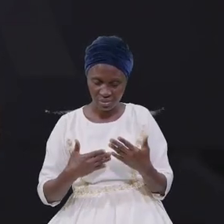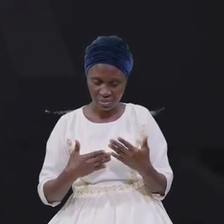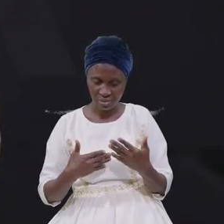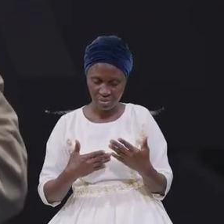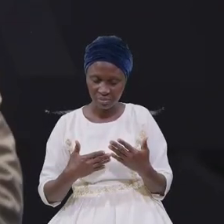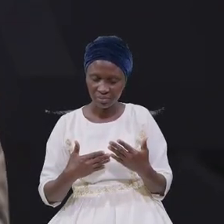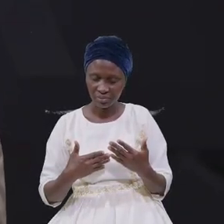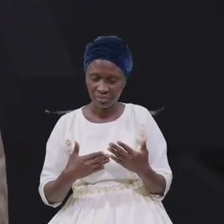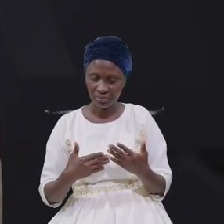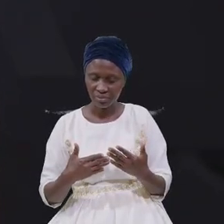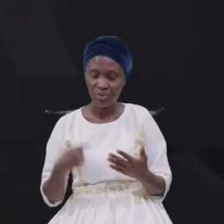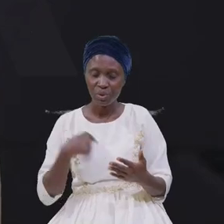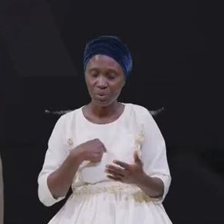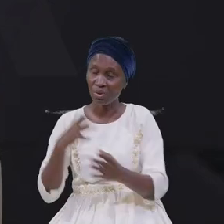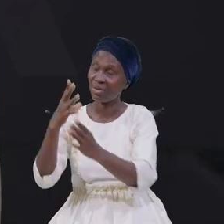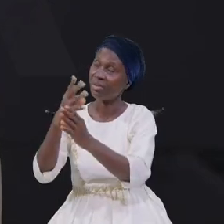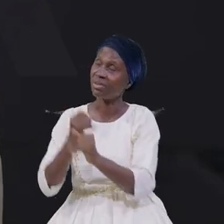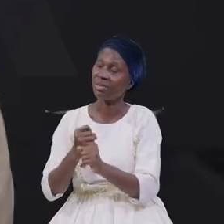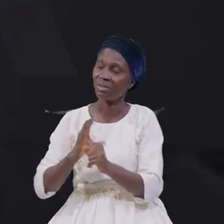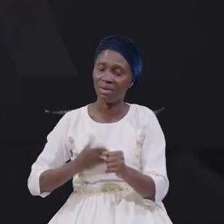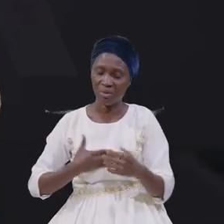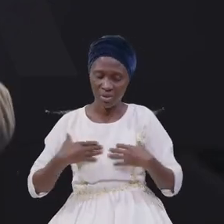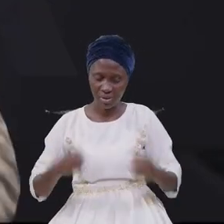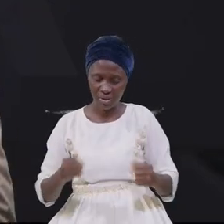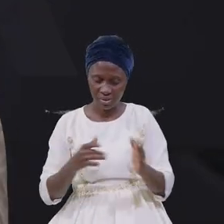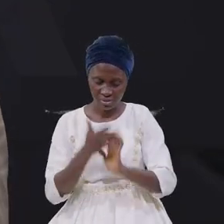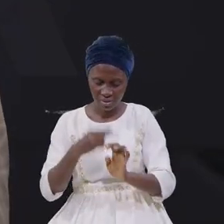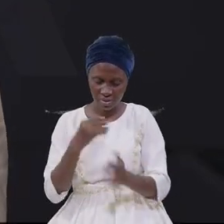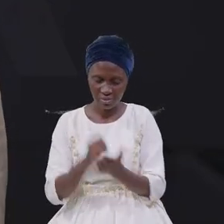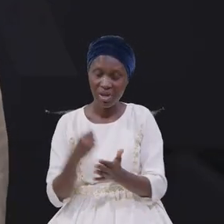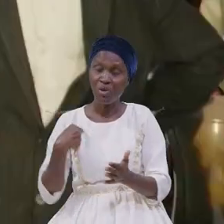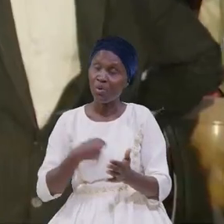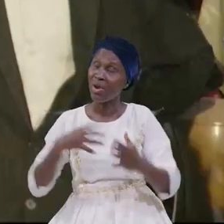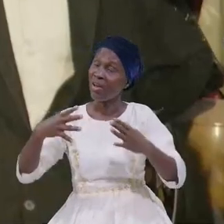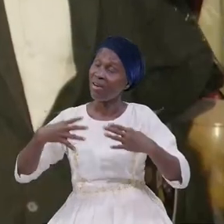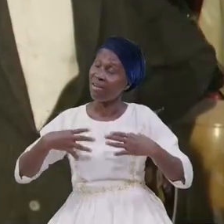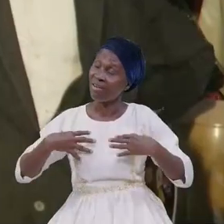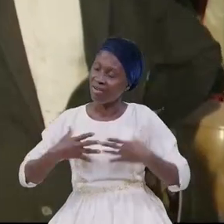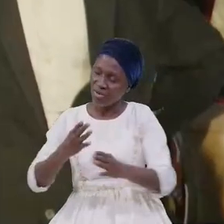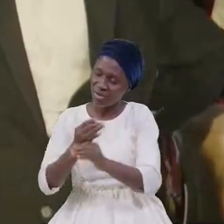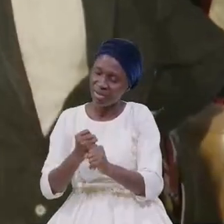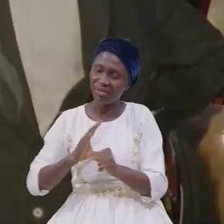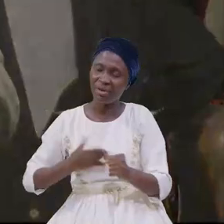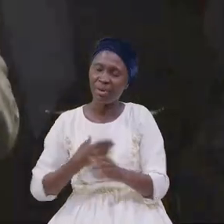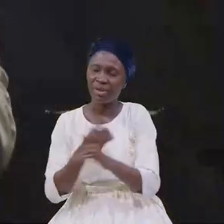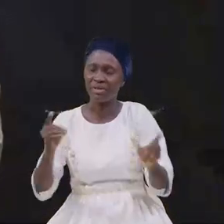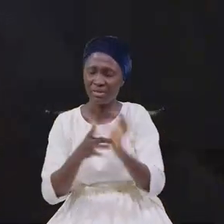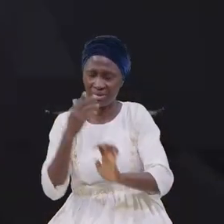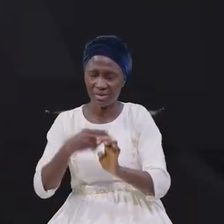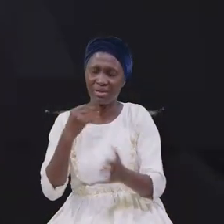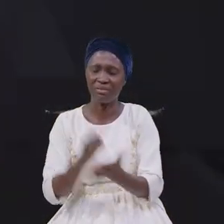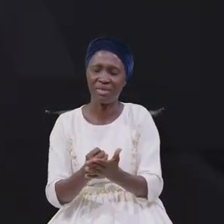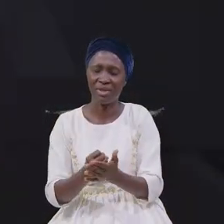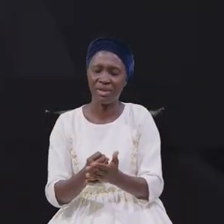Seigneur, avec joie, nous avons confiance, nous recevons notre guérison, nous recevons notre délivrance.